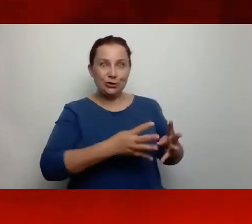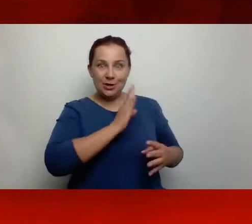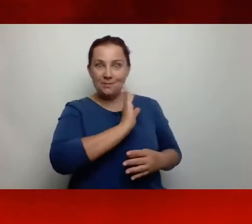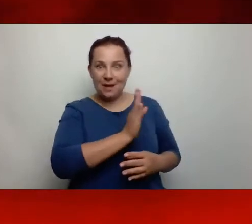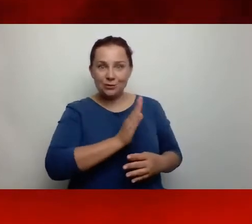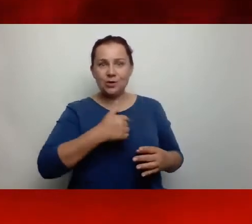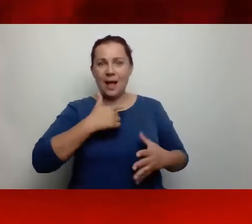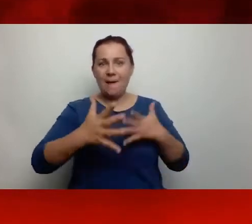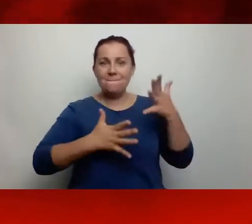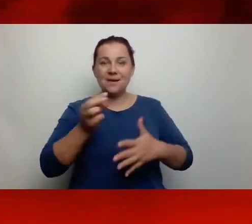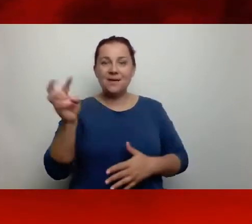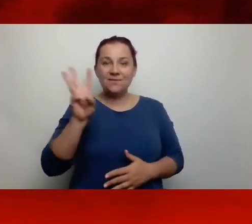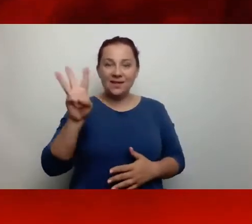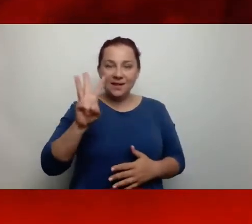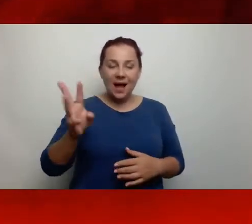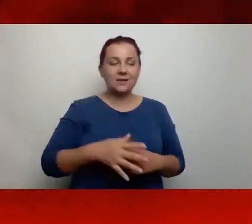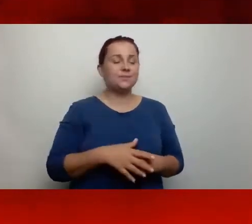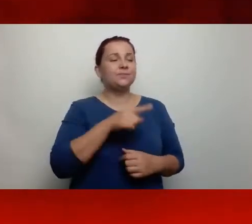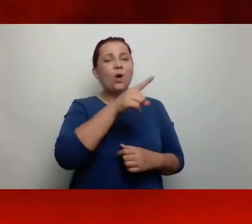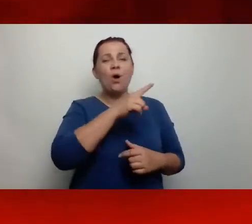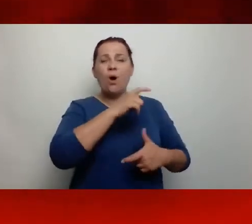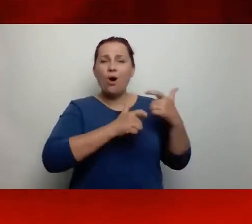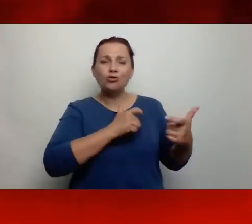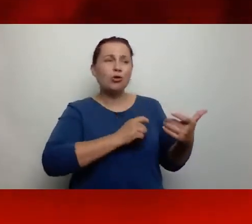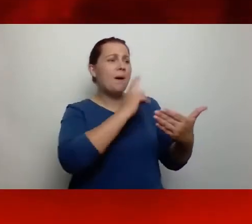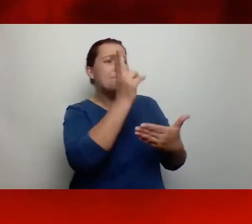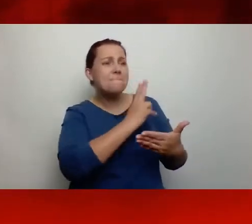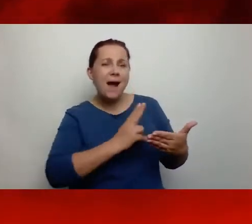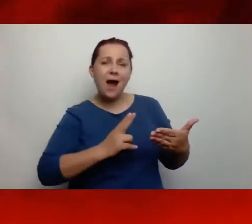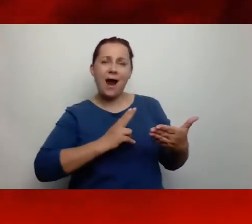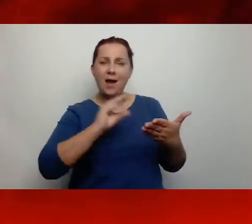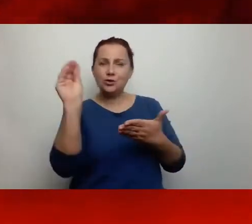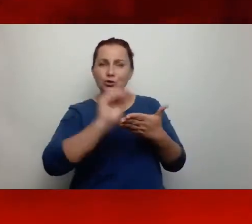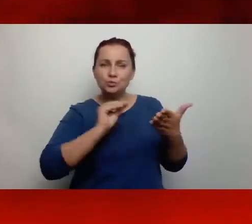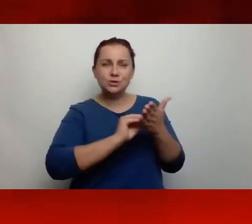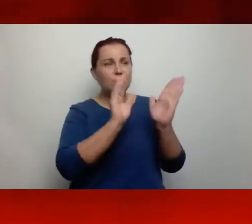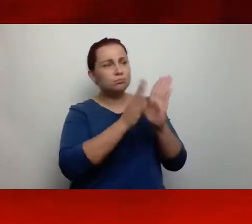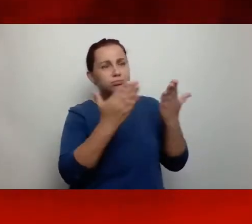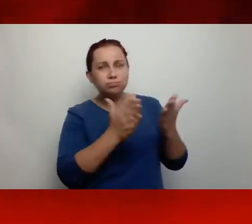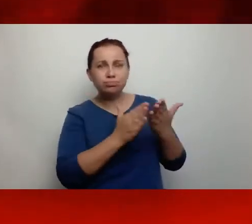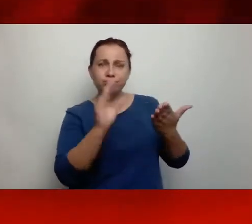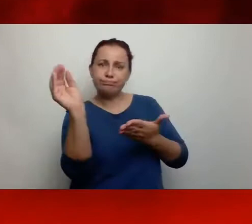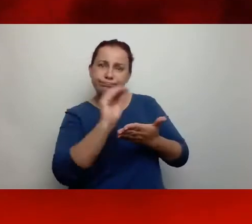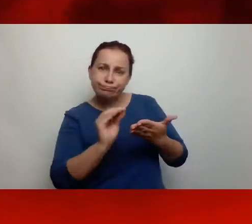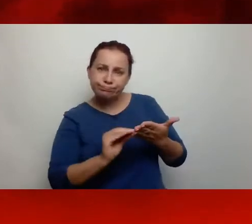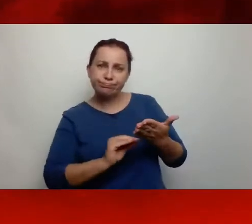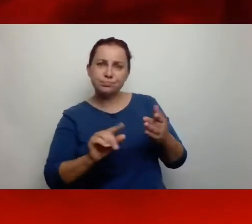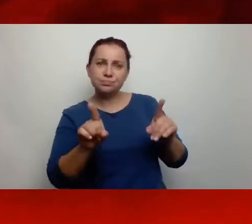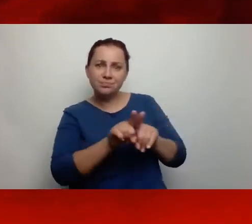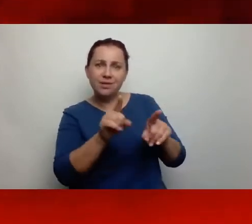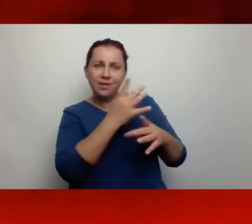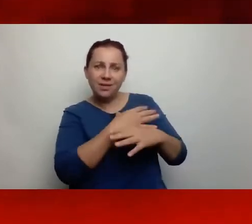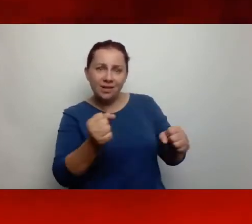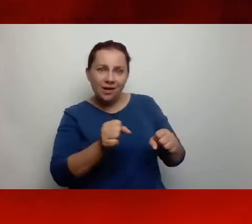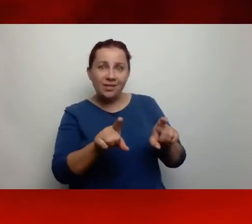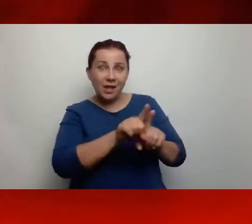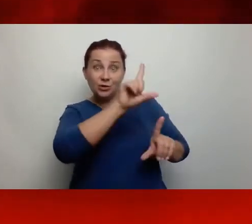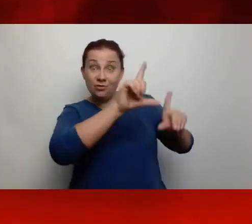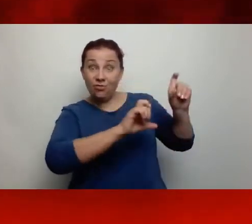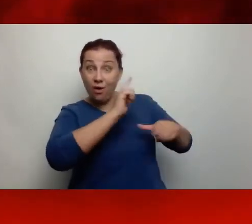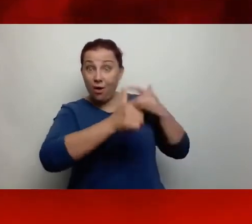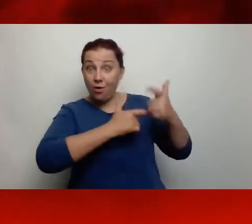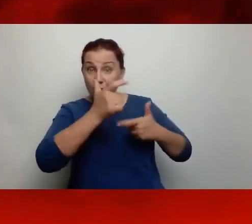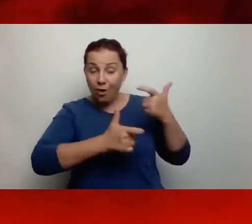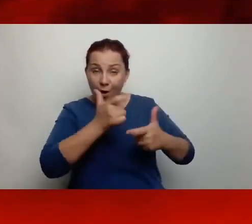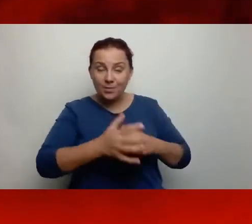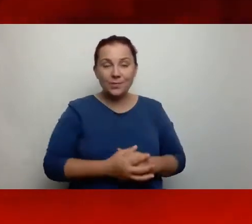Prozaiku, malarzu, fotografie, dramaturgu. Może raczej nie o fotografie, tylko fotografiku nawet trzeba by powiedzieć,